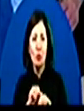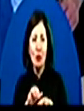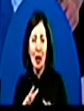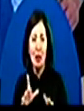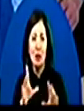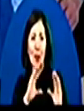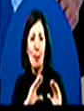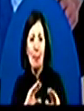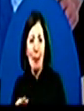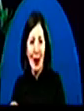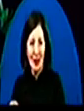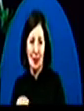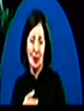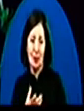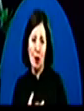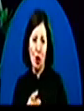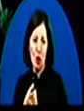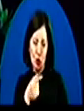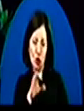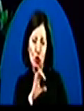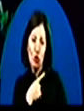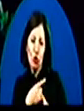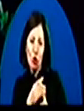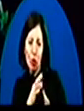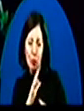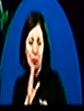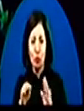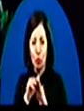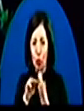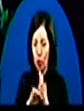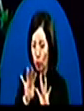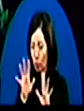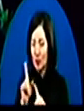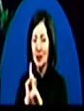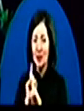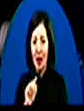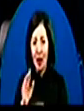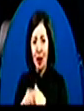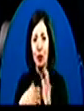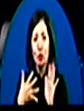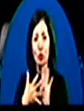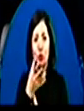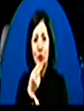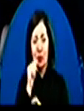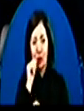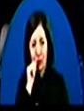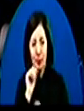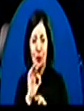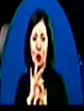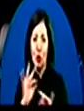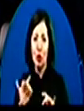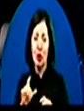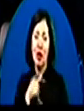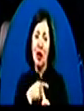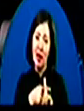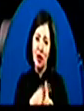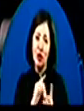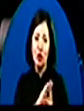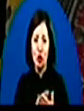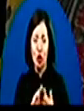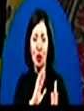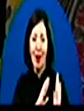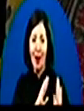байна. Ердийн горимд шилдсэн ч энэ эмх цэгц журмыг авч хэрэгжүүлэх нь цааш төсвийн хэмнэлтээс эхлээд олон эрэг шин төлөв